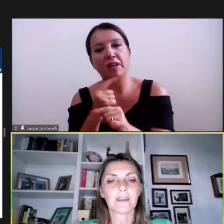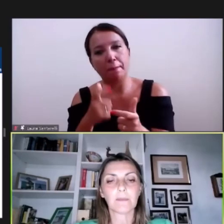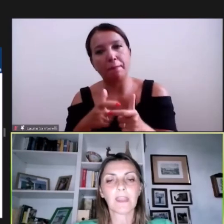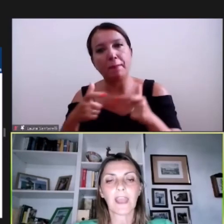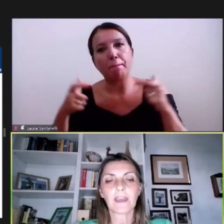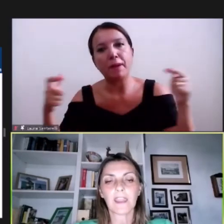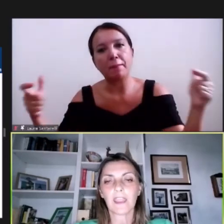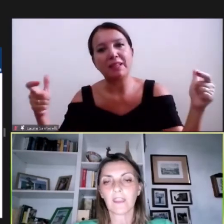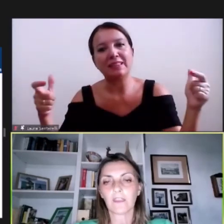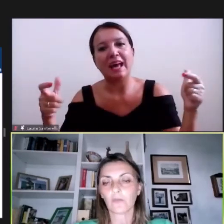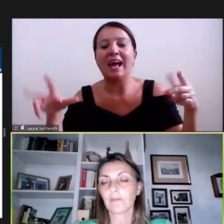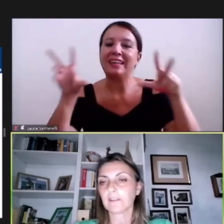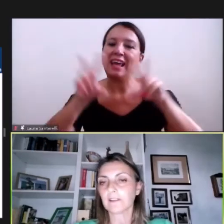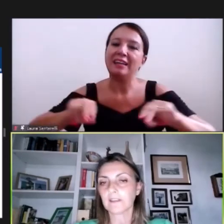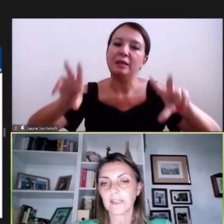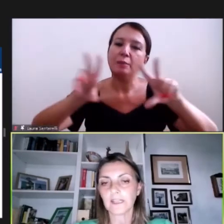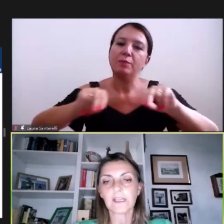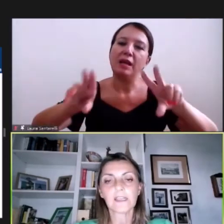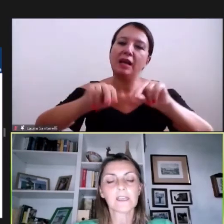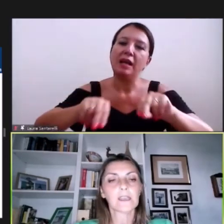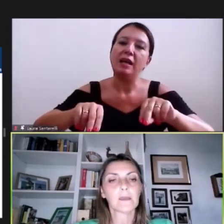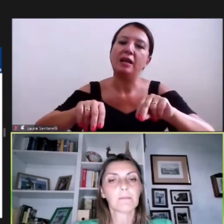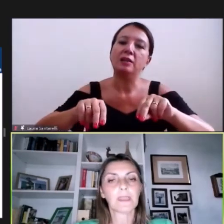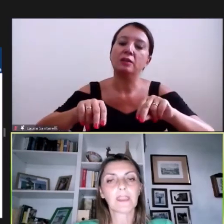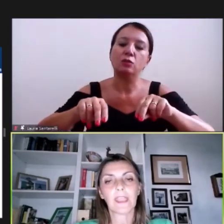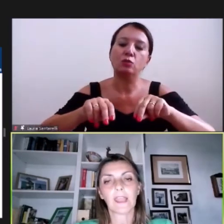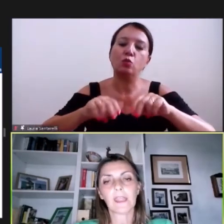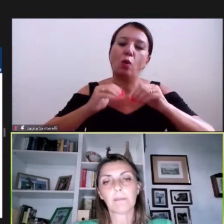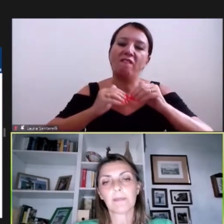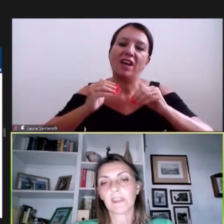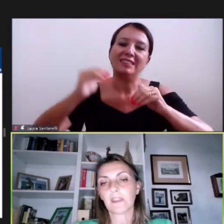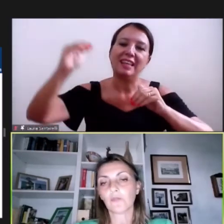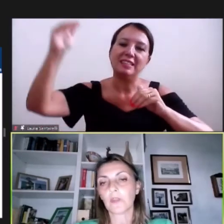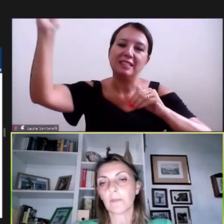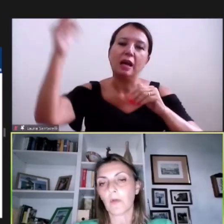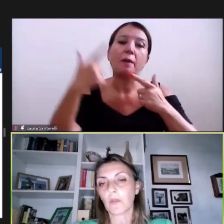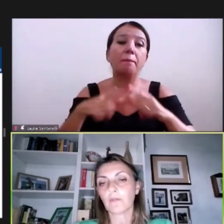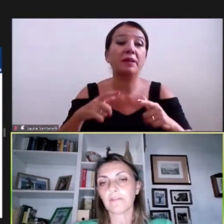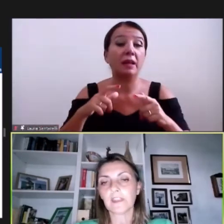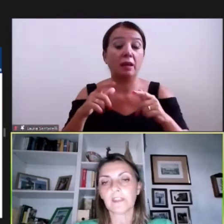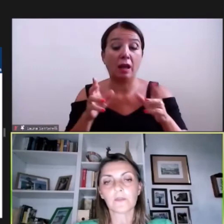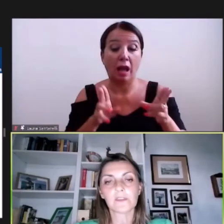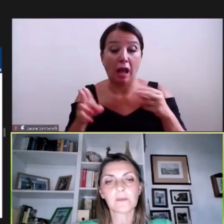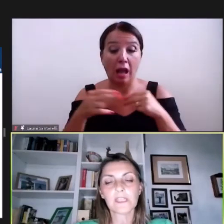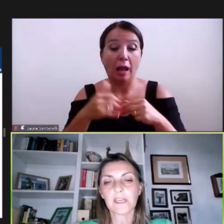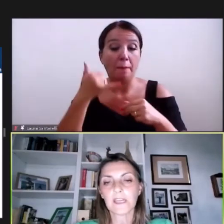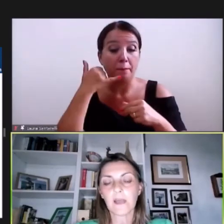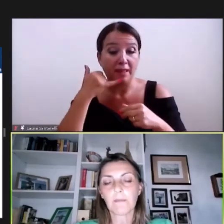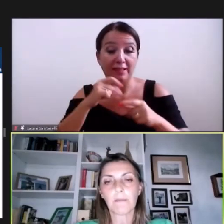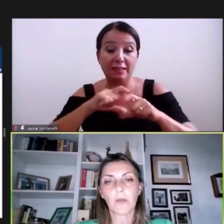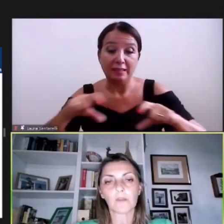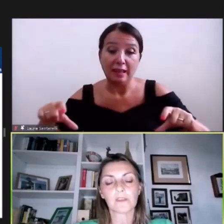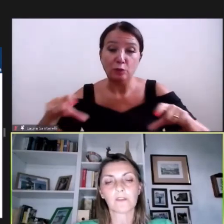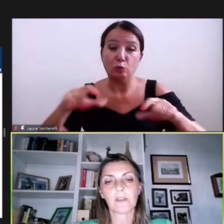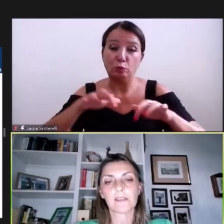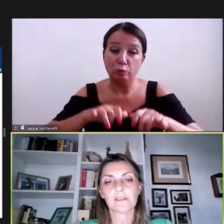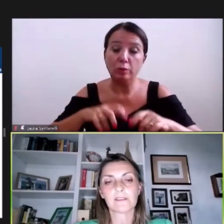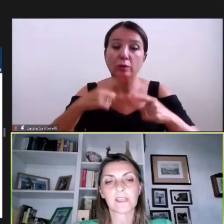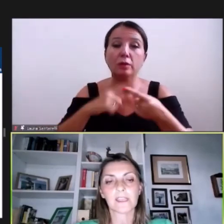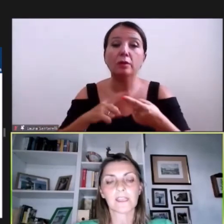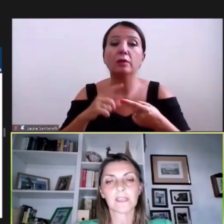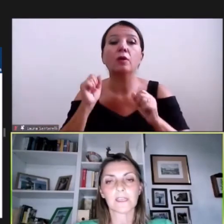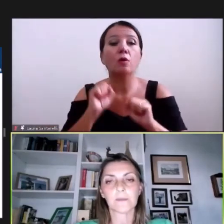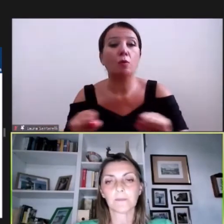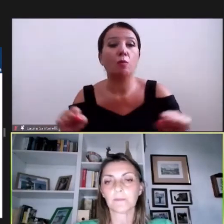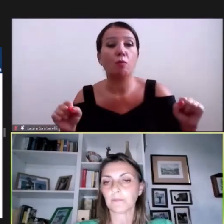e replicare su vasta scala, perché le apparecchiature poi conferite in questa maniera possano